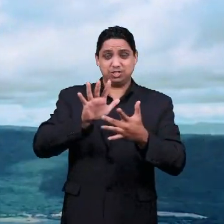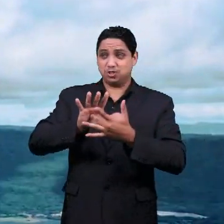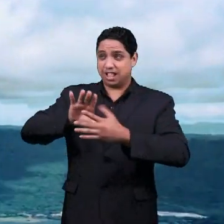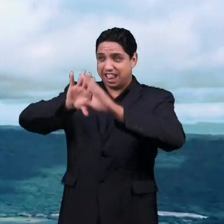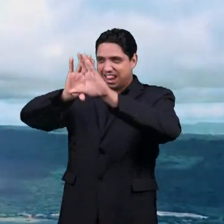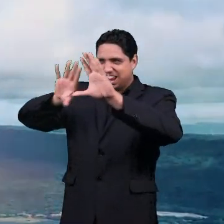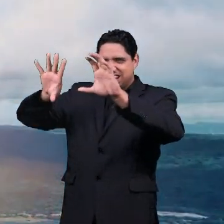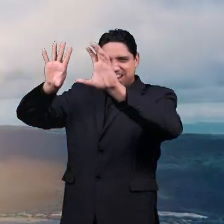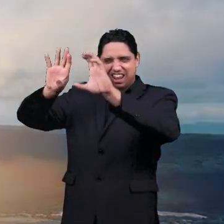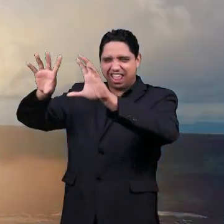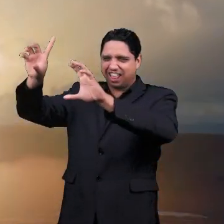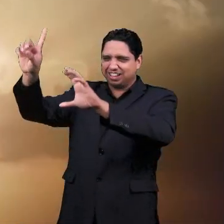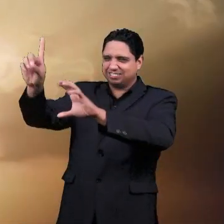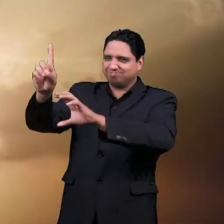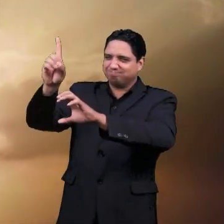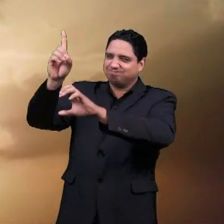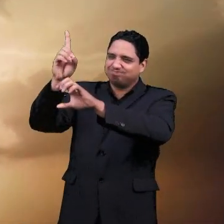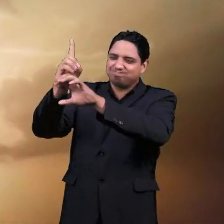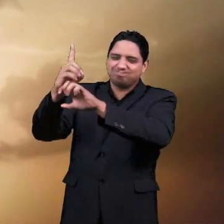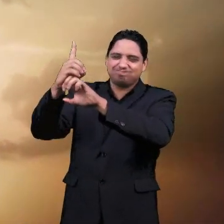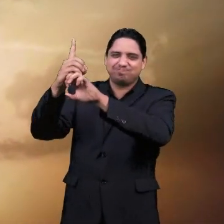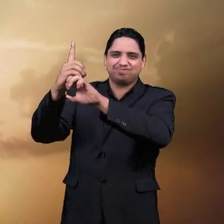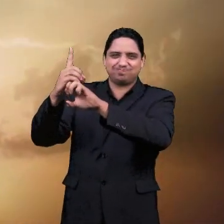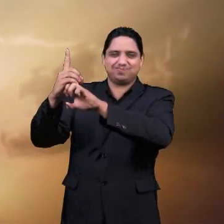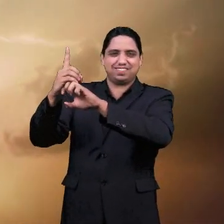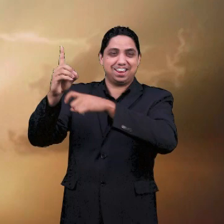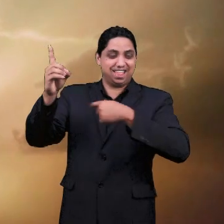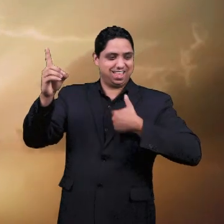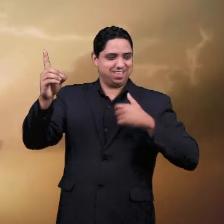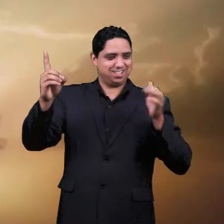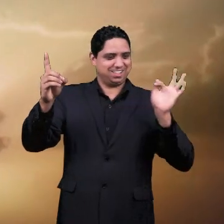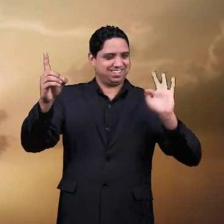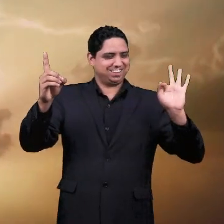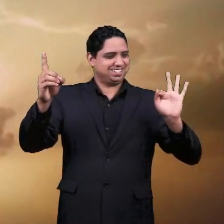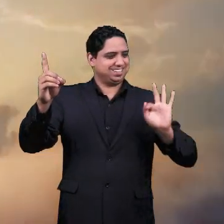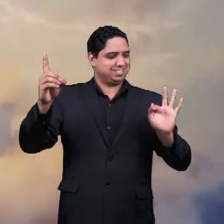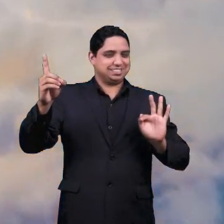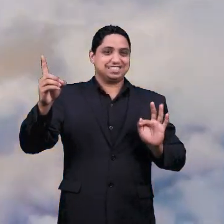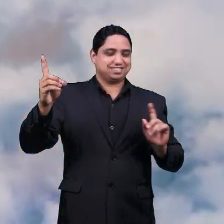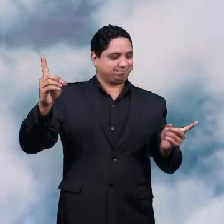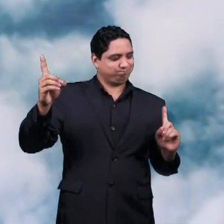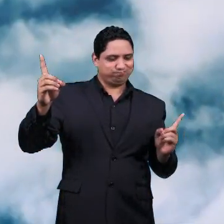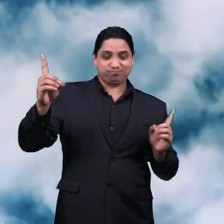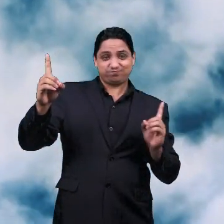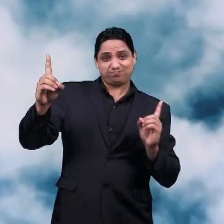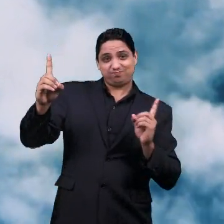Когда Христос спустится на облаках,